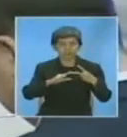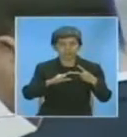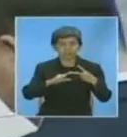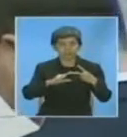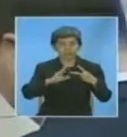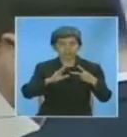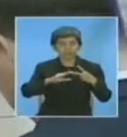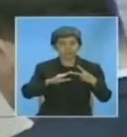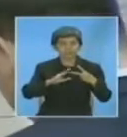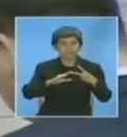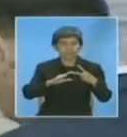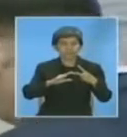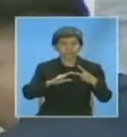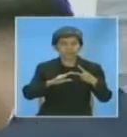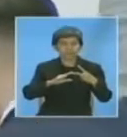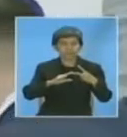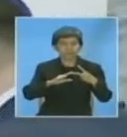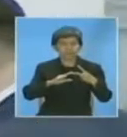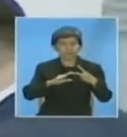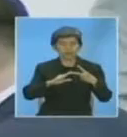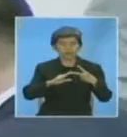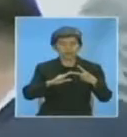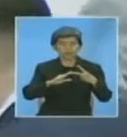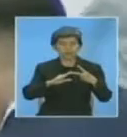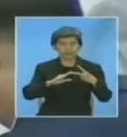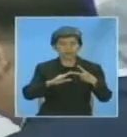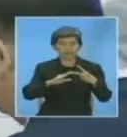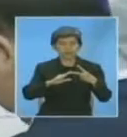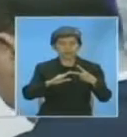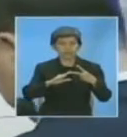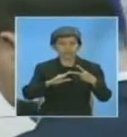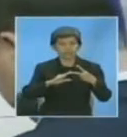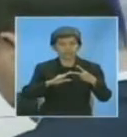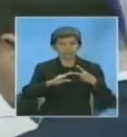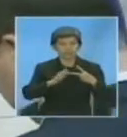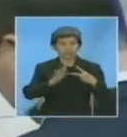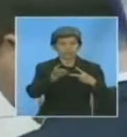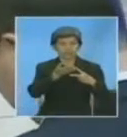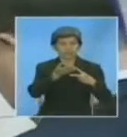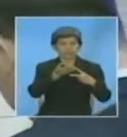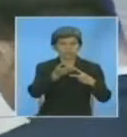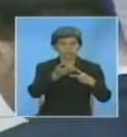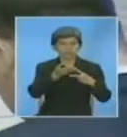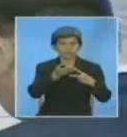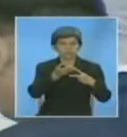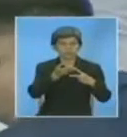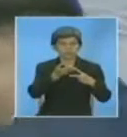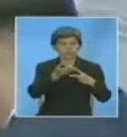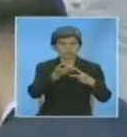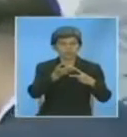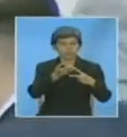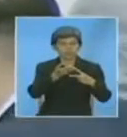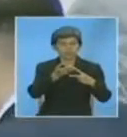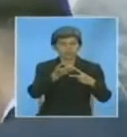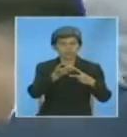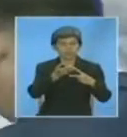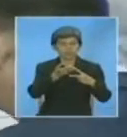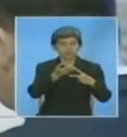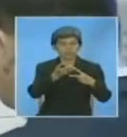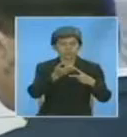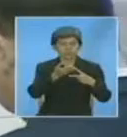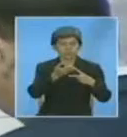สุรชัยจงรักสุรชัย